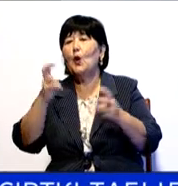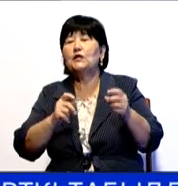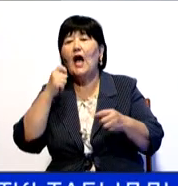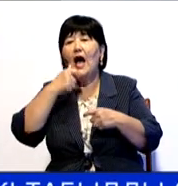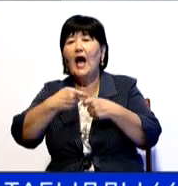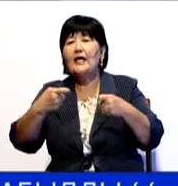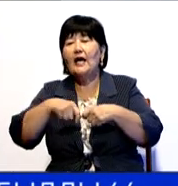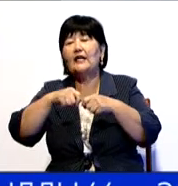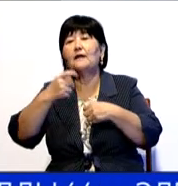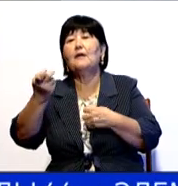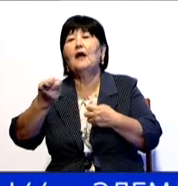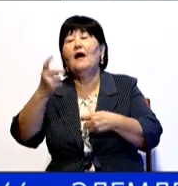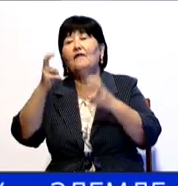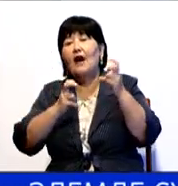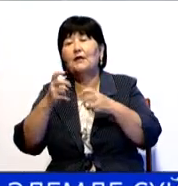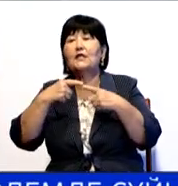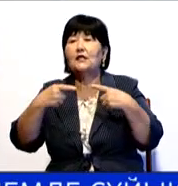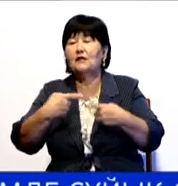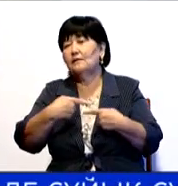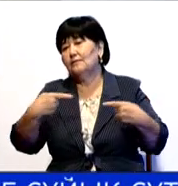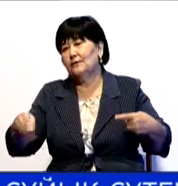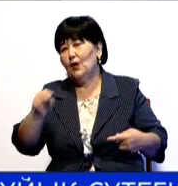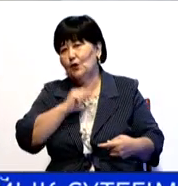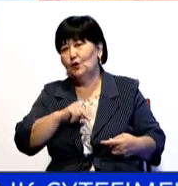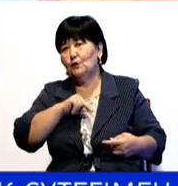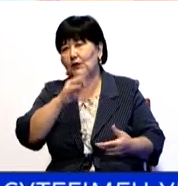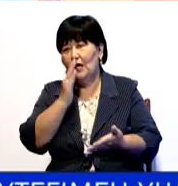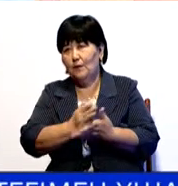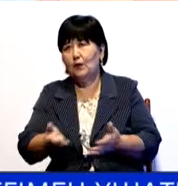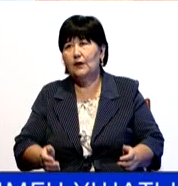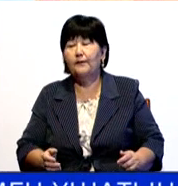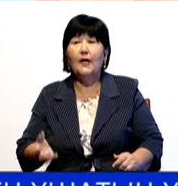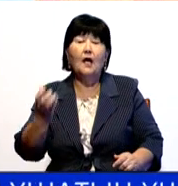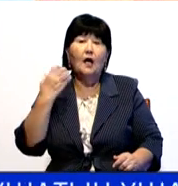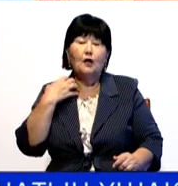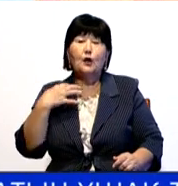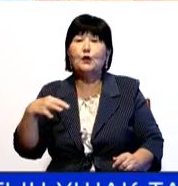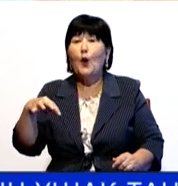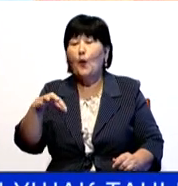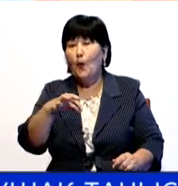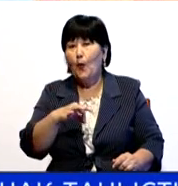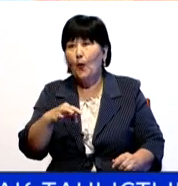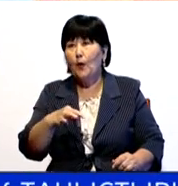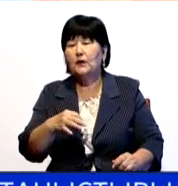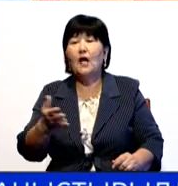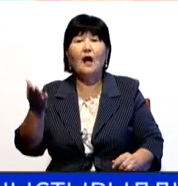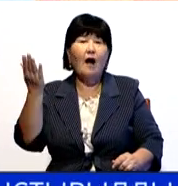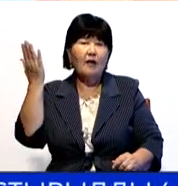киім фабрикасы, тағы басқа да еңселі еңбек ұжымдары болды. Қызылорда облысының ана